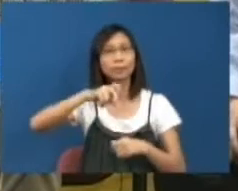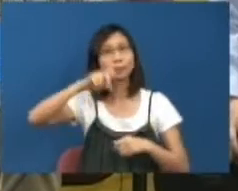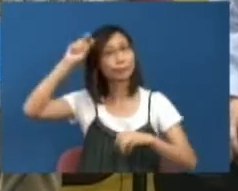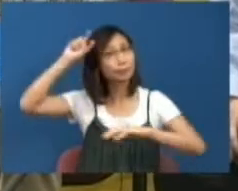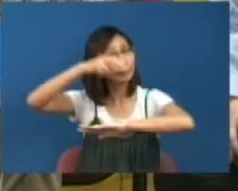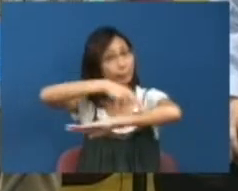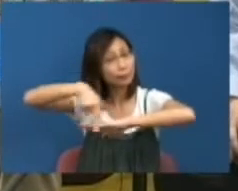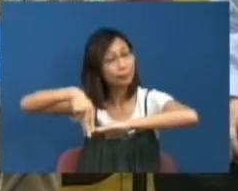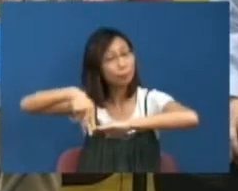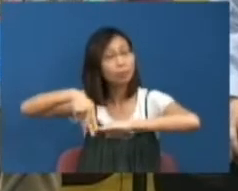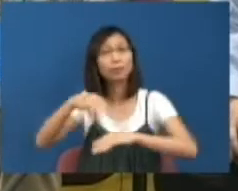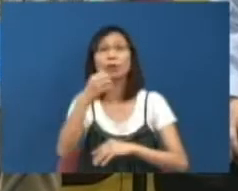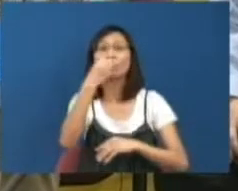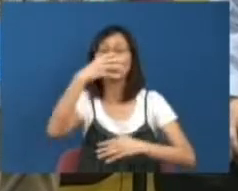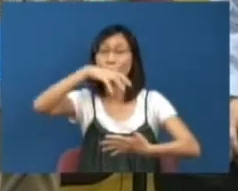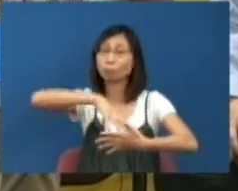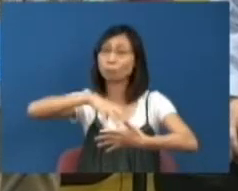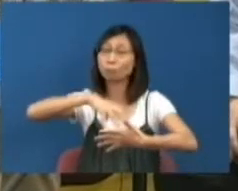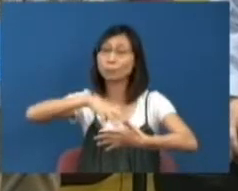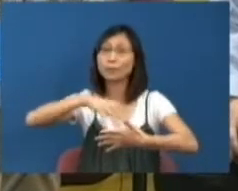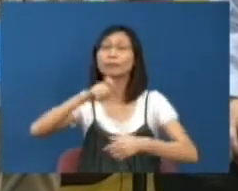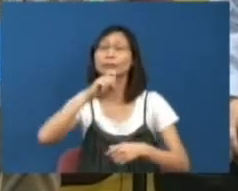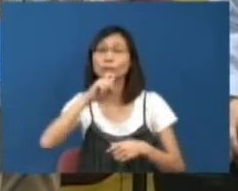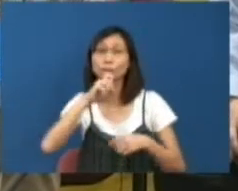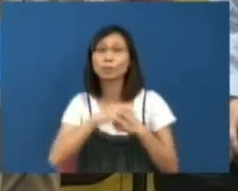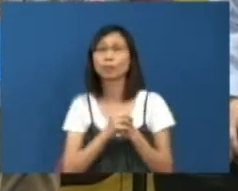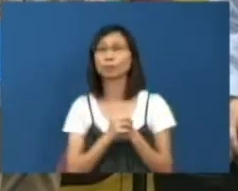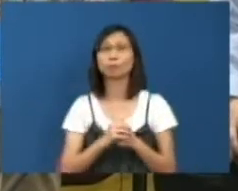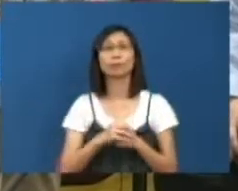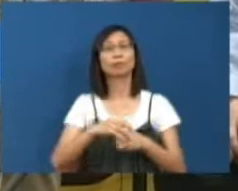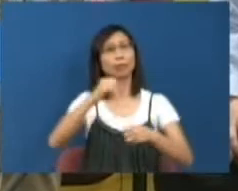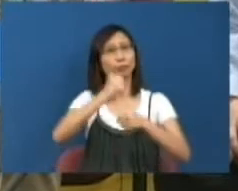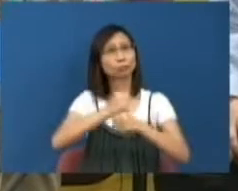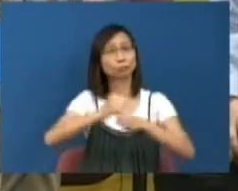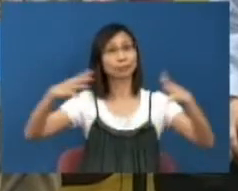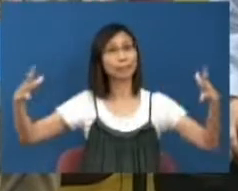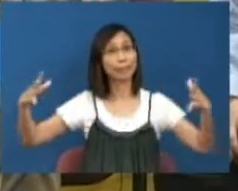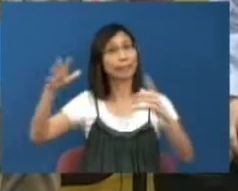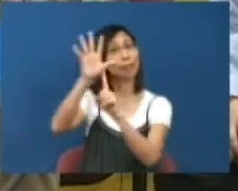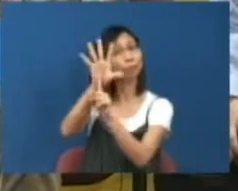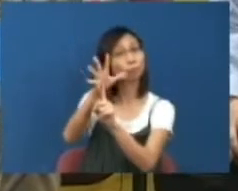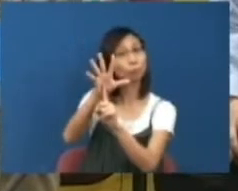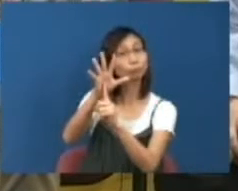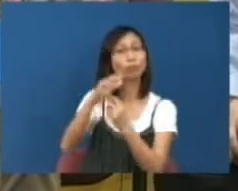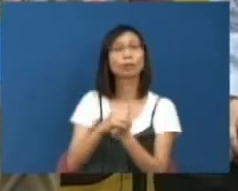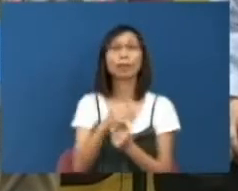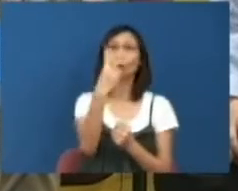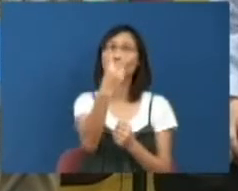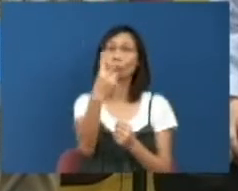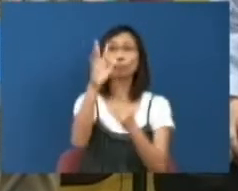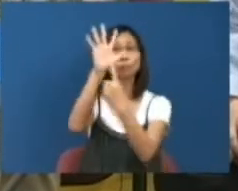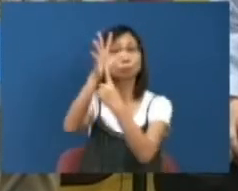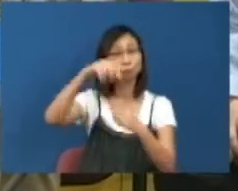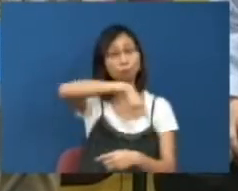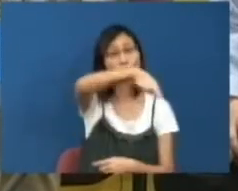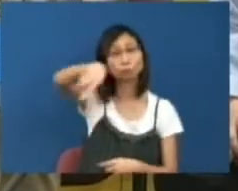香港嘅水域裏邊啊，就裝嗰啲大型嘅風車，咁即係做咗兩個風場啊。一個